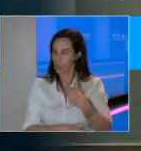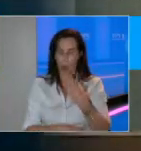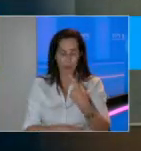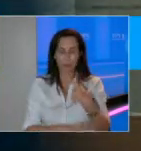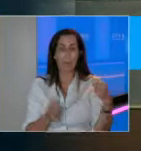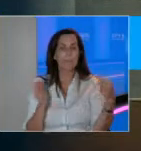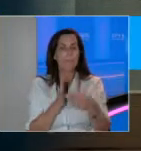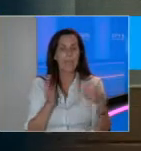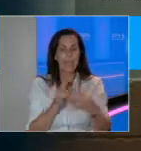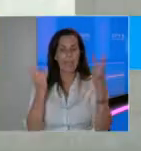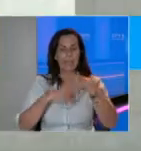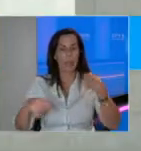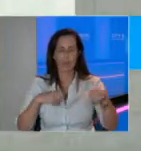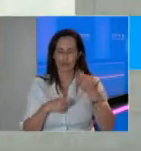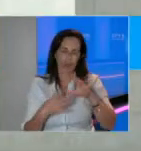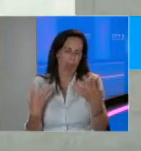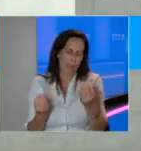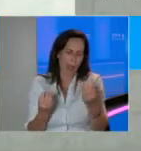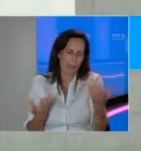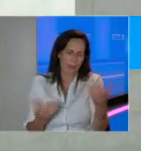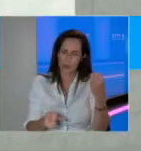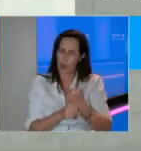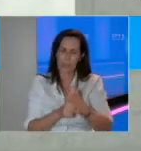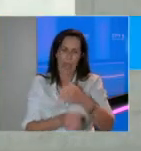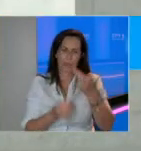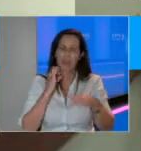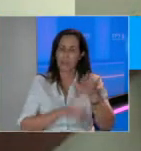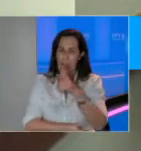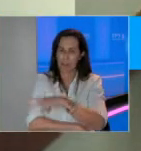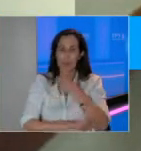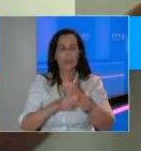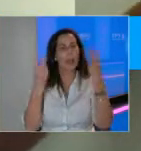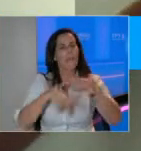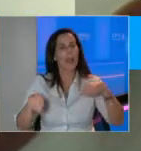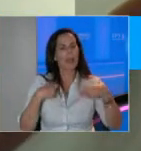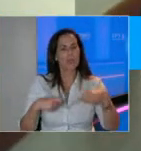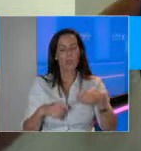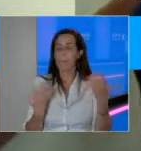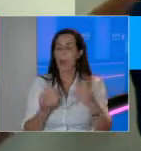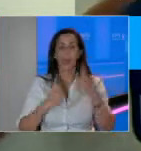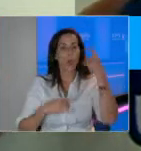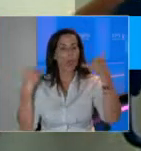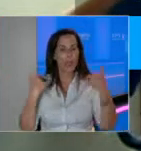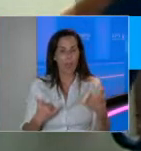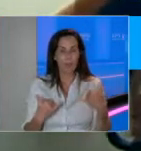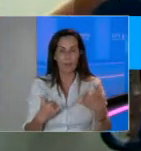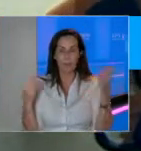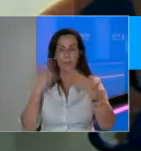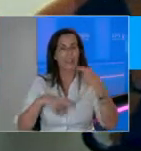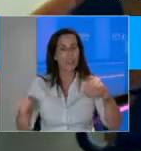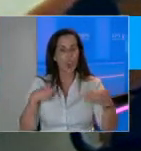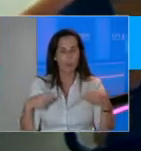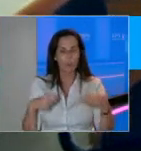טוענת שזה בגלל הסדרי התיאור המרובים שעושה הפרקליטות וגם המשטרה, מה שקורה היום, בהסדרי